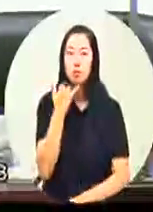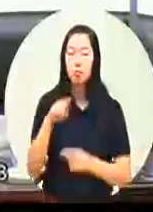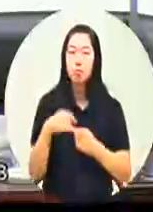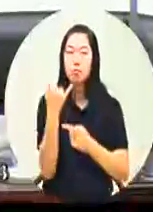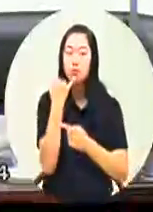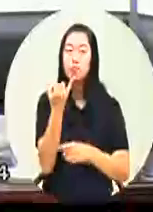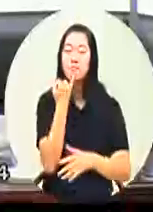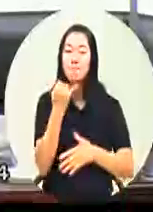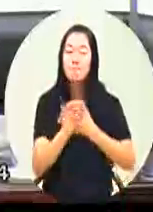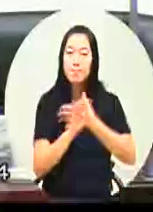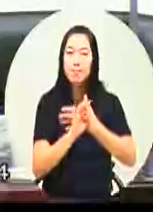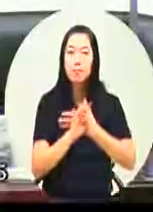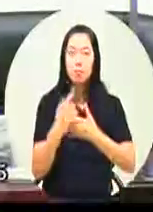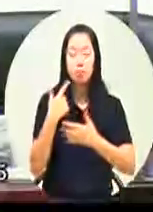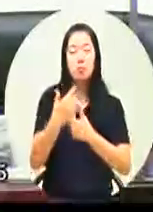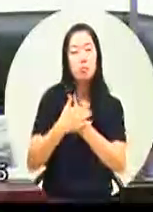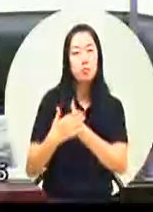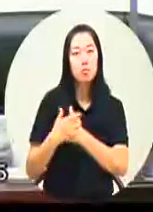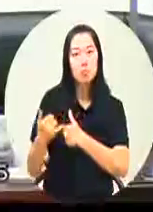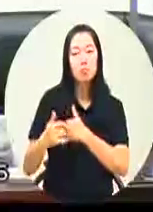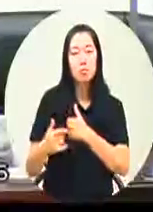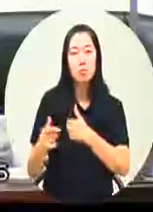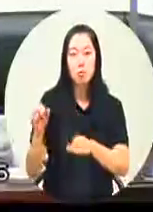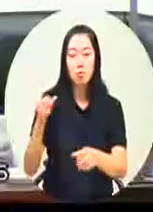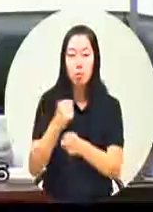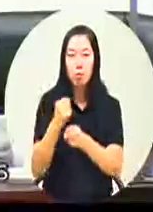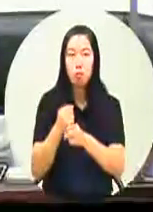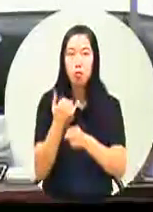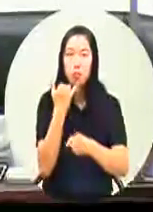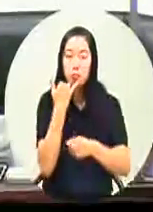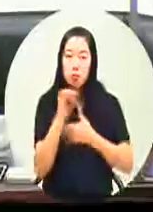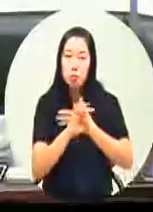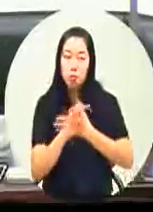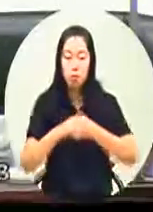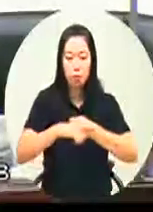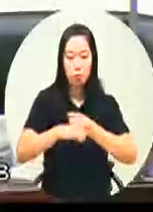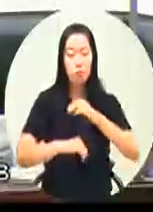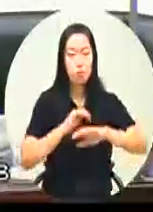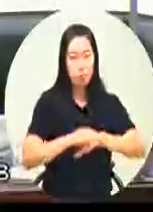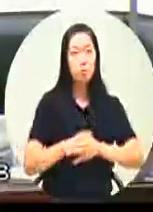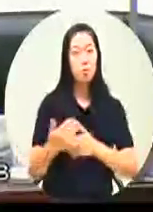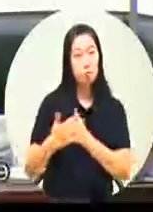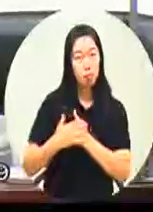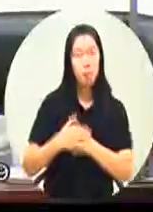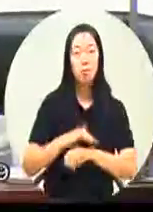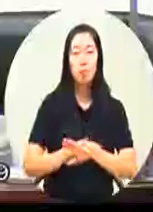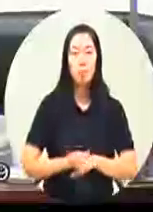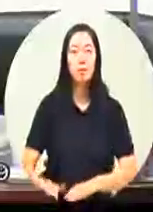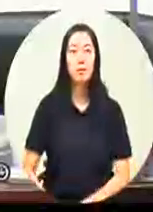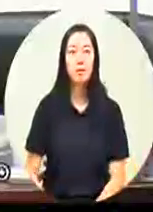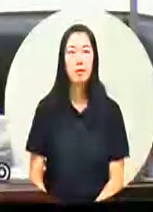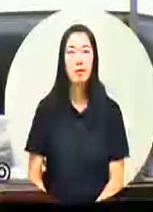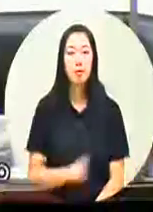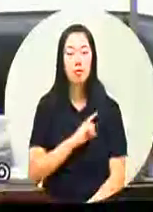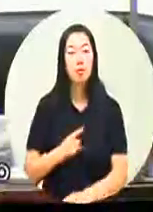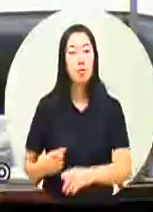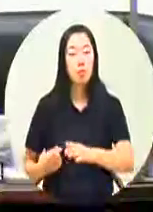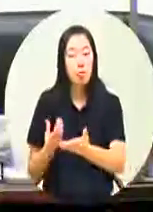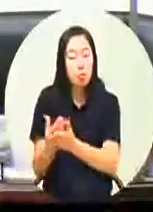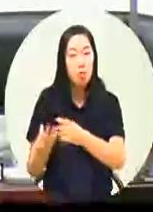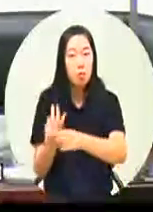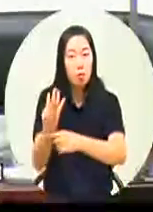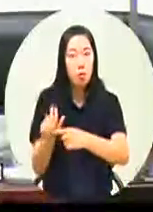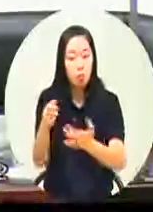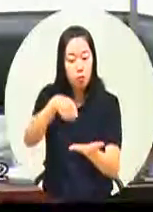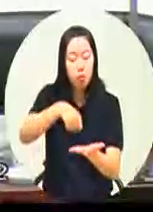行的部分，所以他会协助我们去完成这一部分可行性的研究的部分。 局长啊，你自偿率怎样？你有没有里面有没有写自